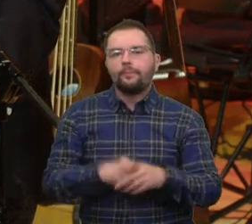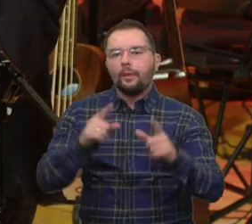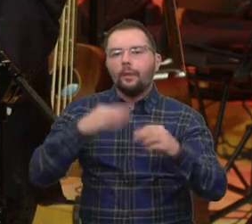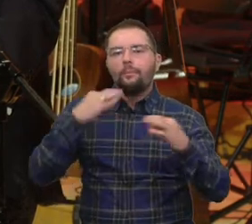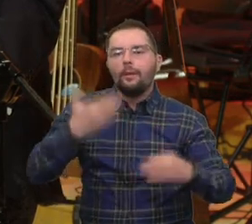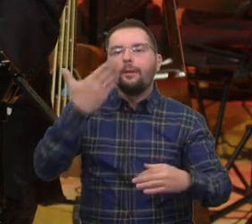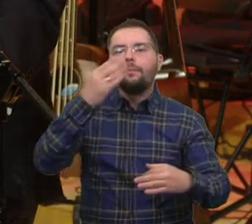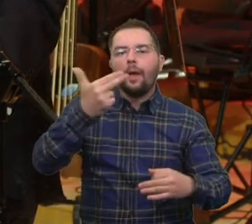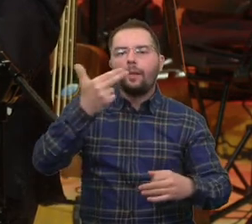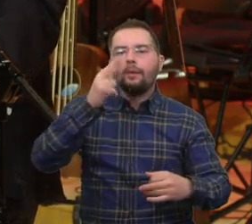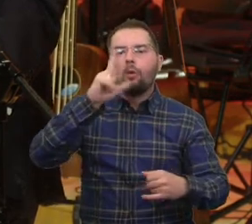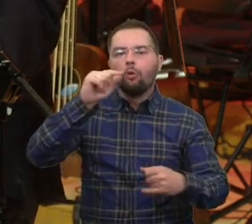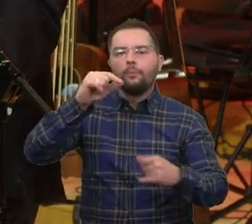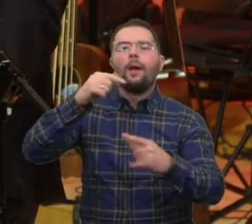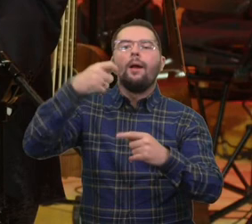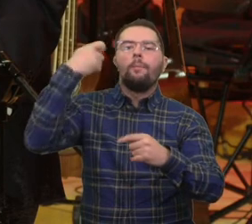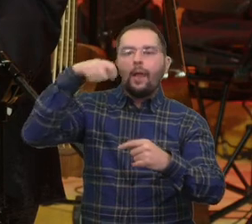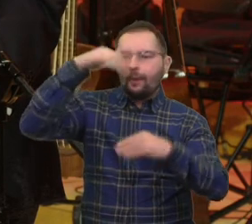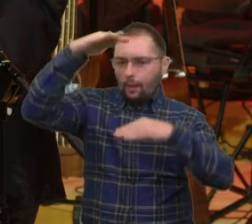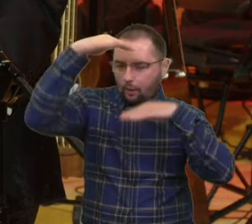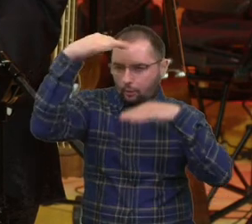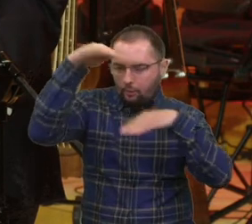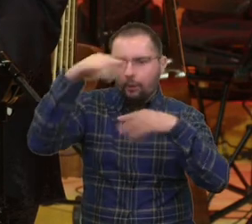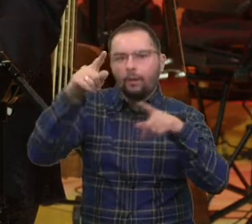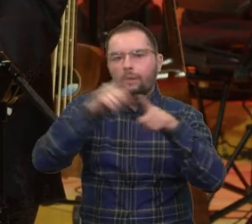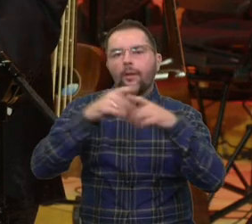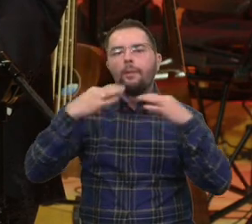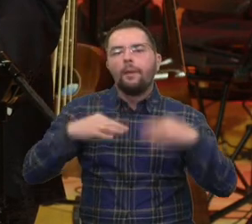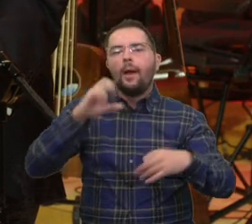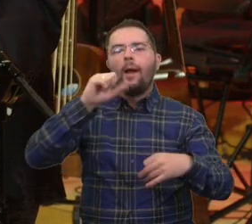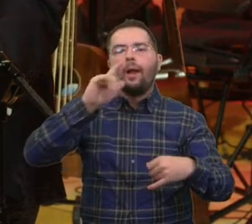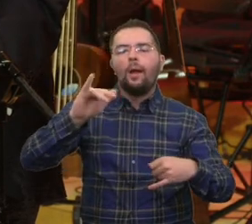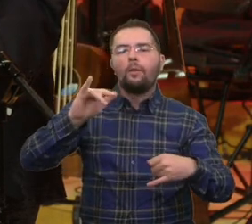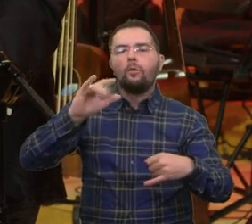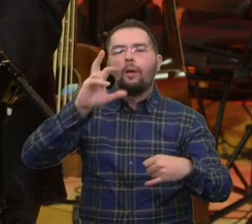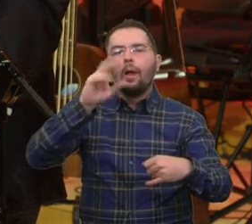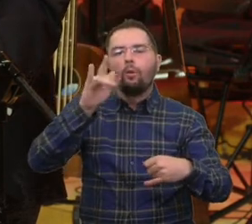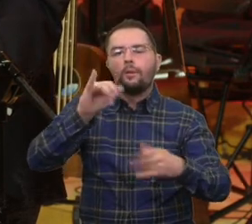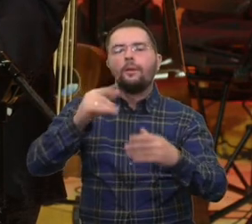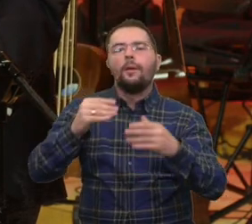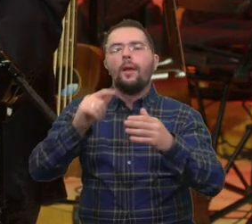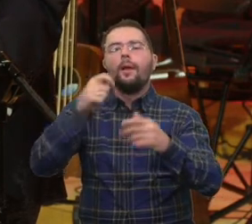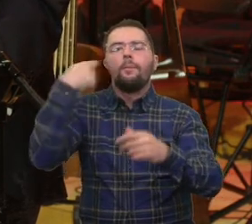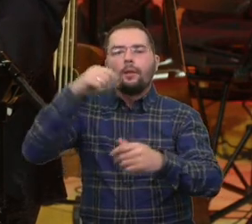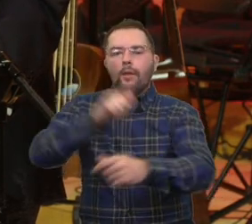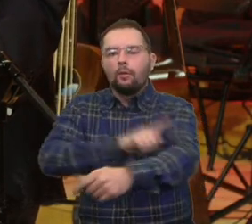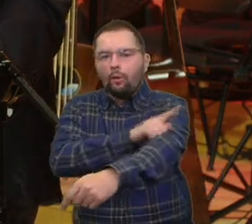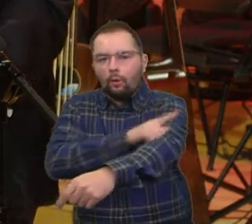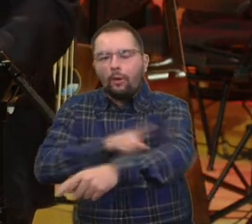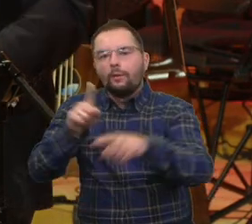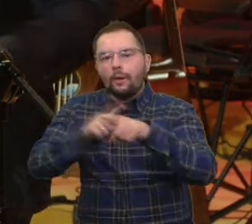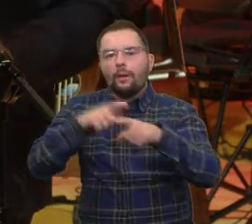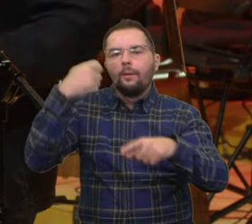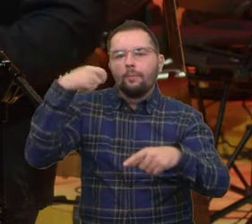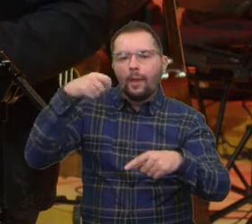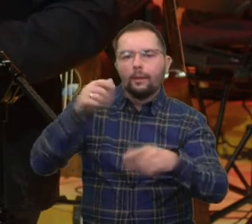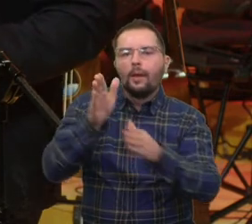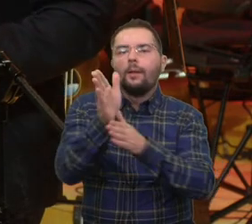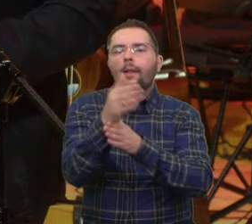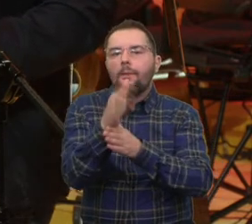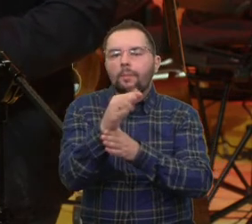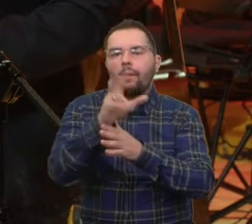Marcin Krupa, prezydent Katowic. Arkadiusz Chęciński, prezydent Sosnowca. Piotr Kuczera, prezydent